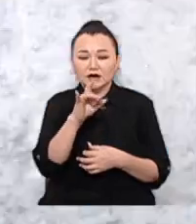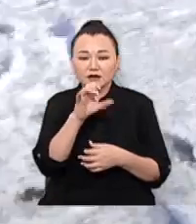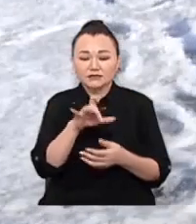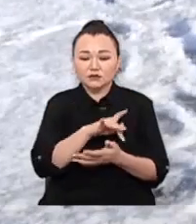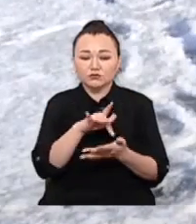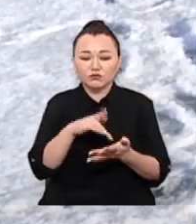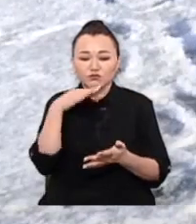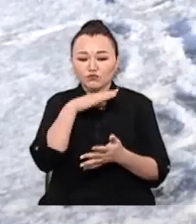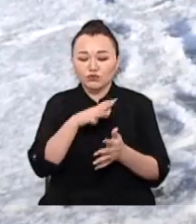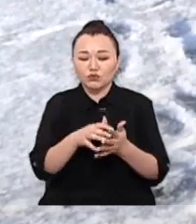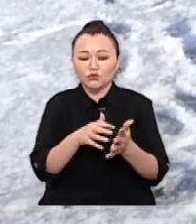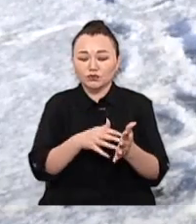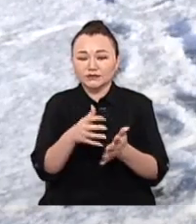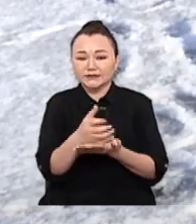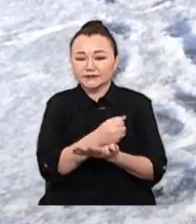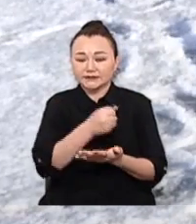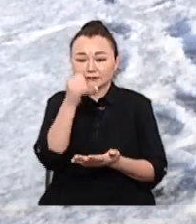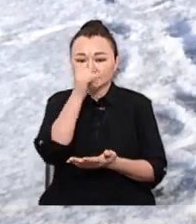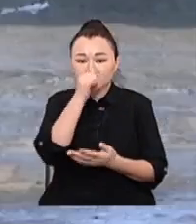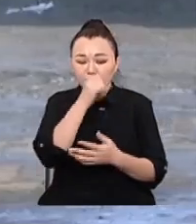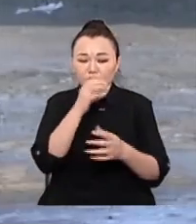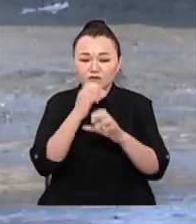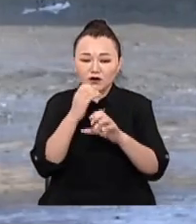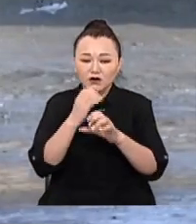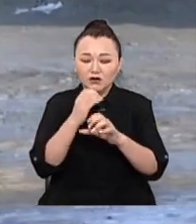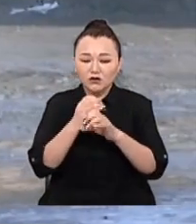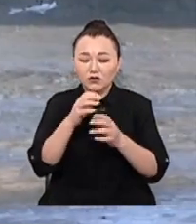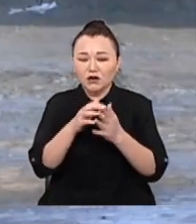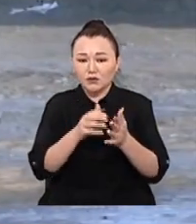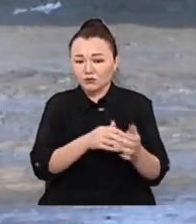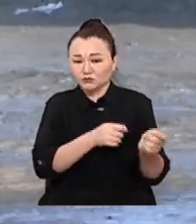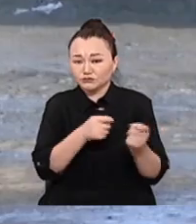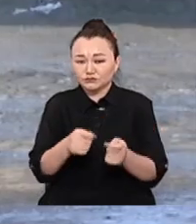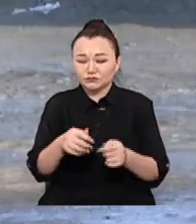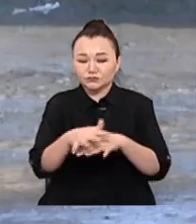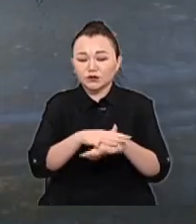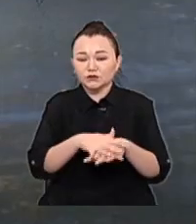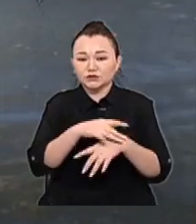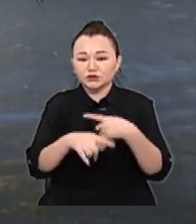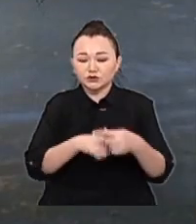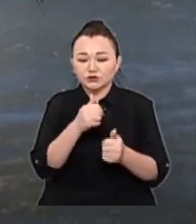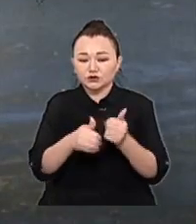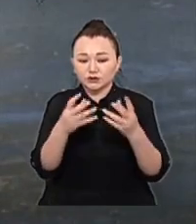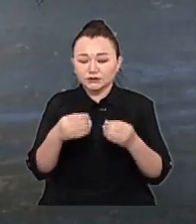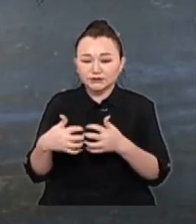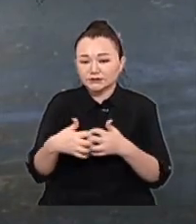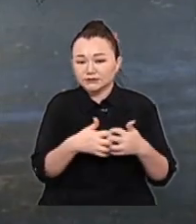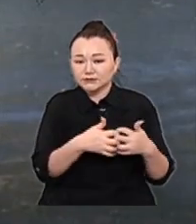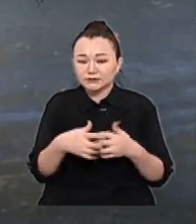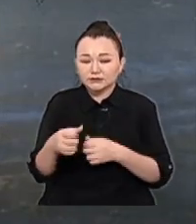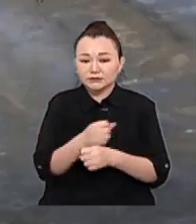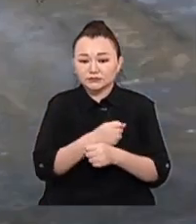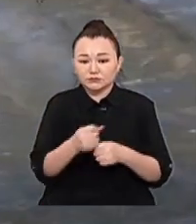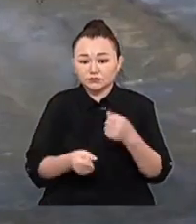қаласында көпшілік көмірге қол жеткізе алмай жүр. Вагон-вагон көмір келгенмен қалың қауым арасында күнде талас тартыс туындап